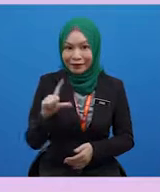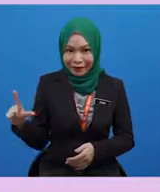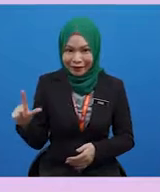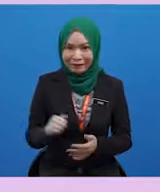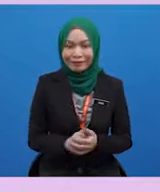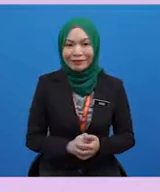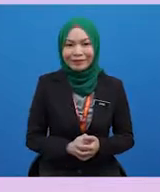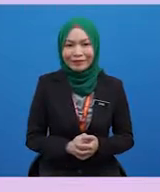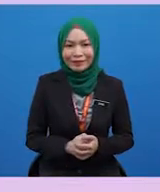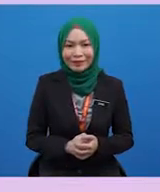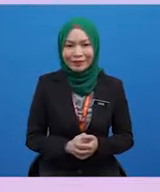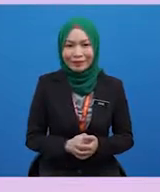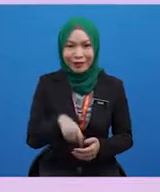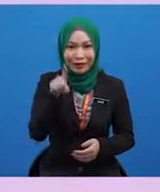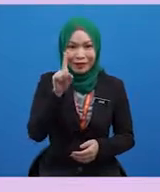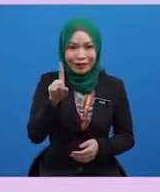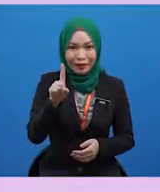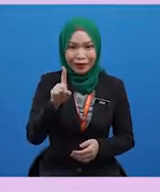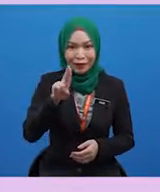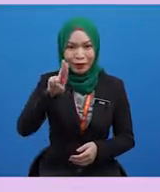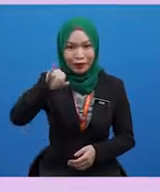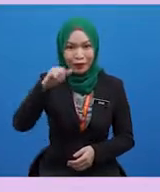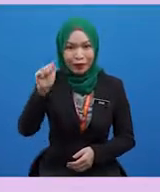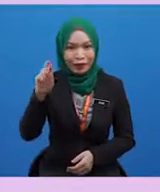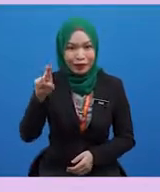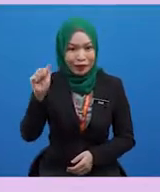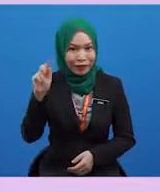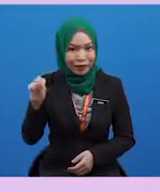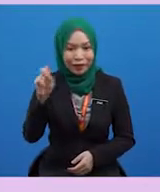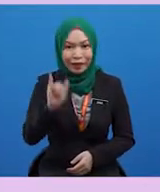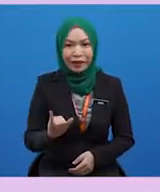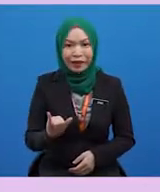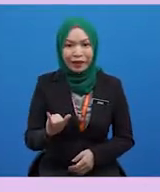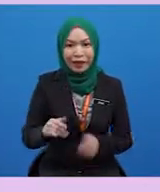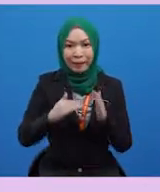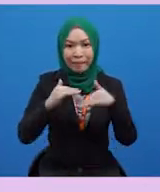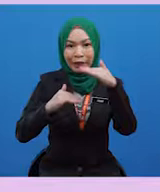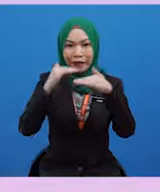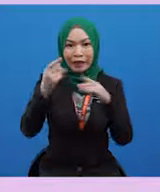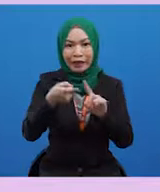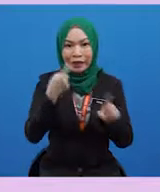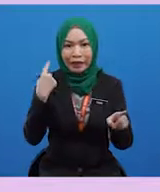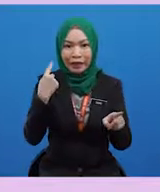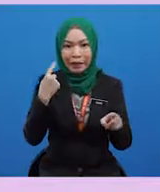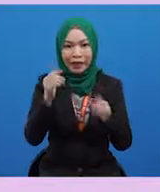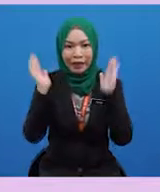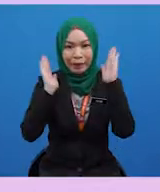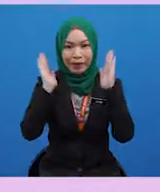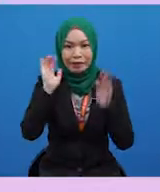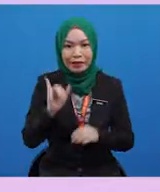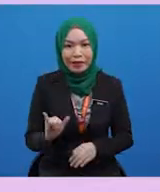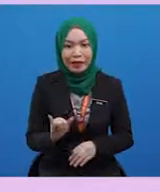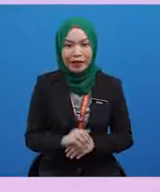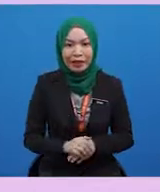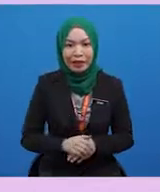Konsep wacana ialah suatu unit ujaran yang terbina daripada satu unit bahasa yang melebihi batas ayat